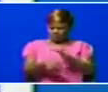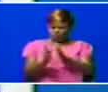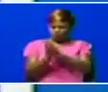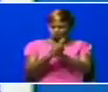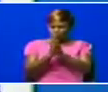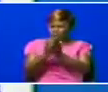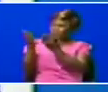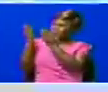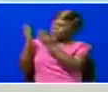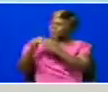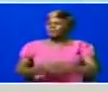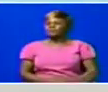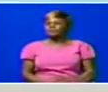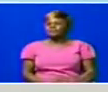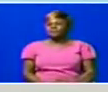ifuatayo.